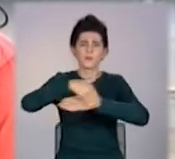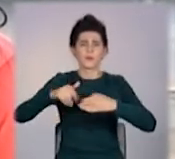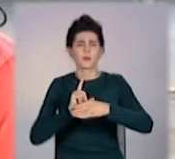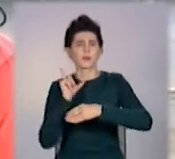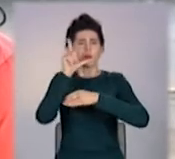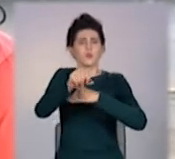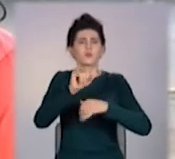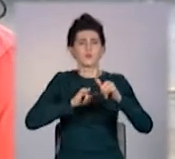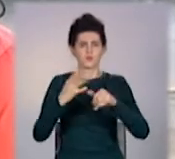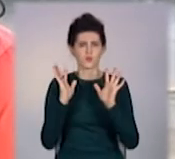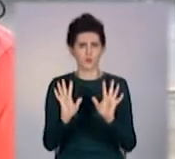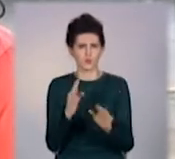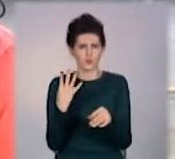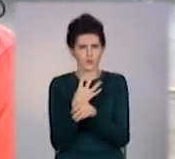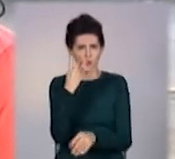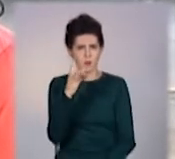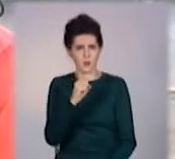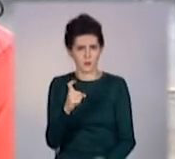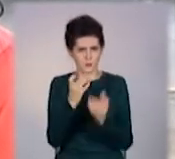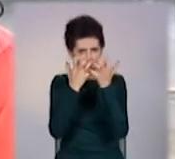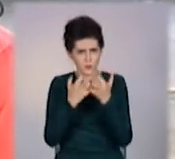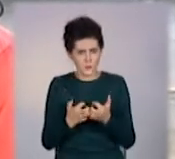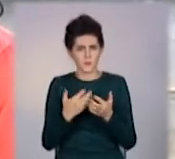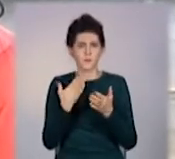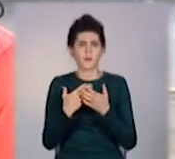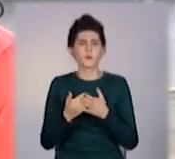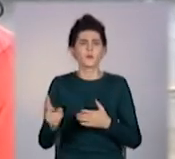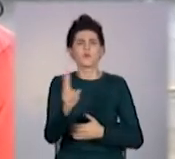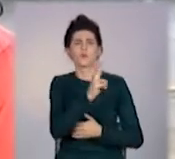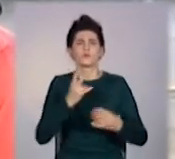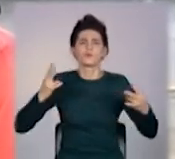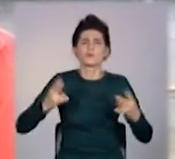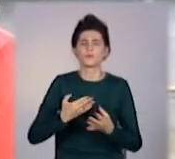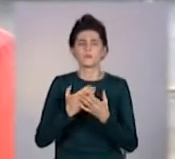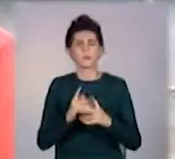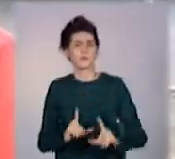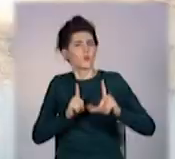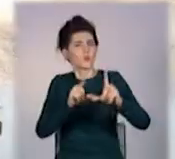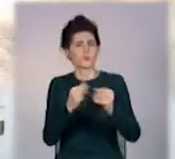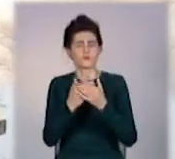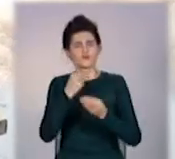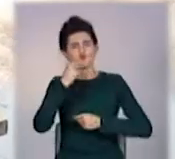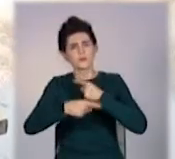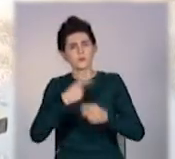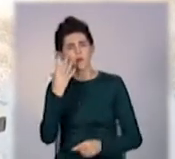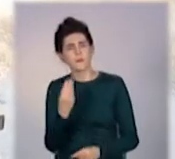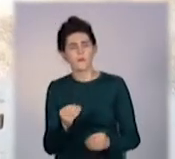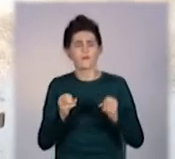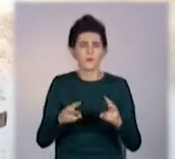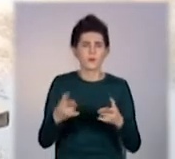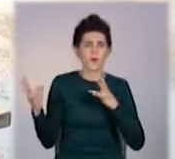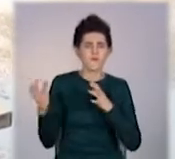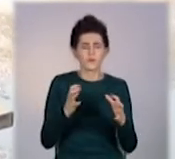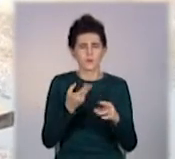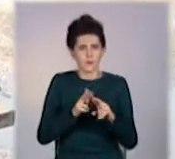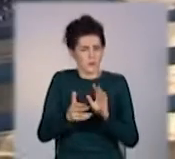виходить, 4 рази. Вот. А є такі люди, от, як мені, допустим, потрібно їздити туди, хоча б через день. Очікує свій автобус і